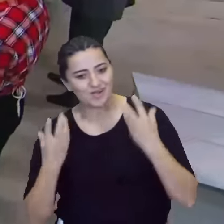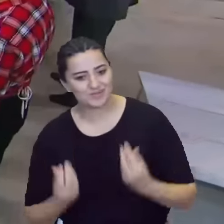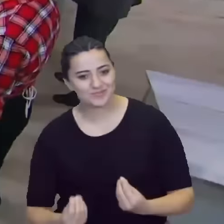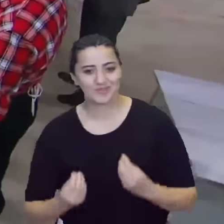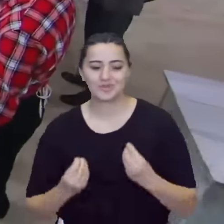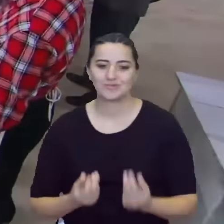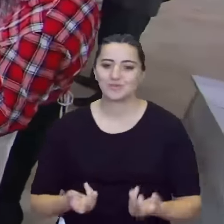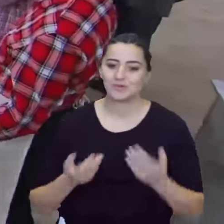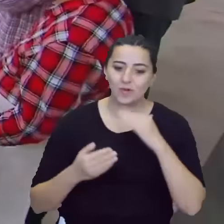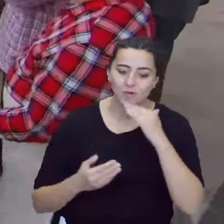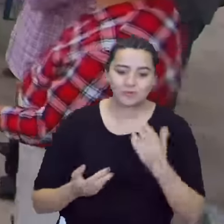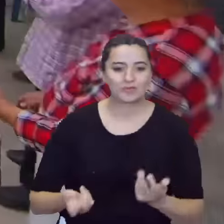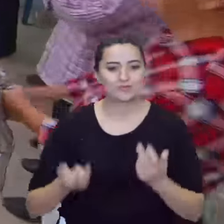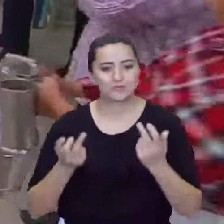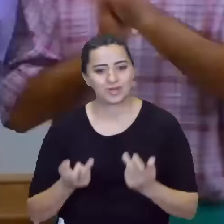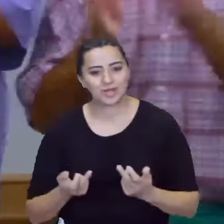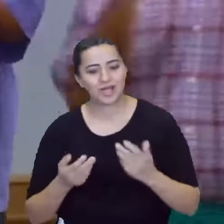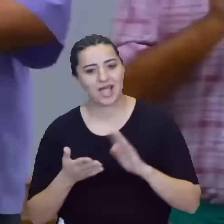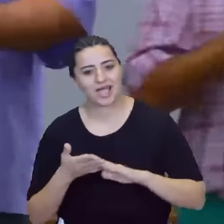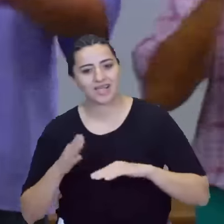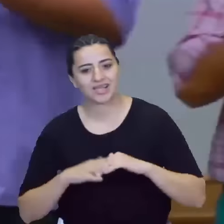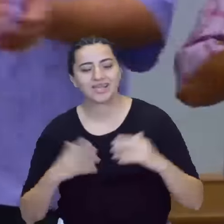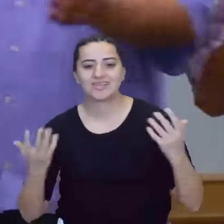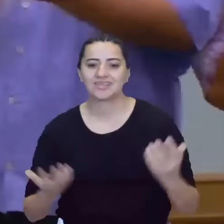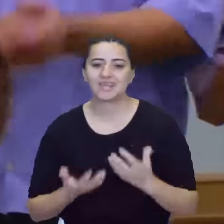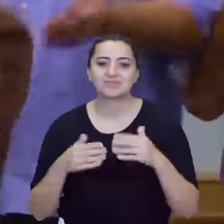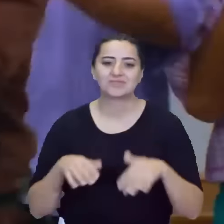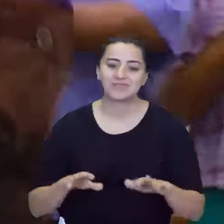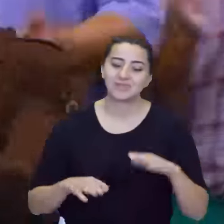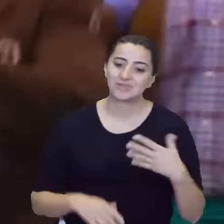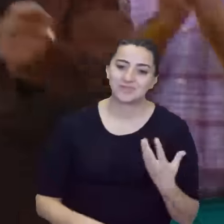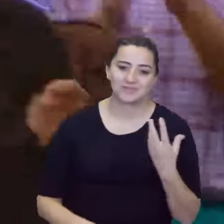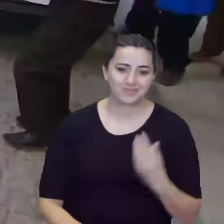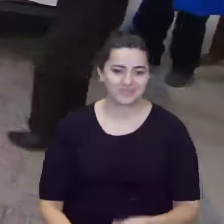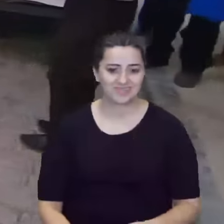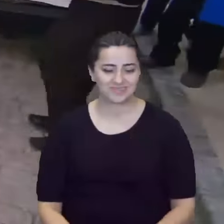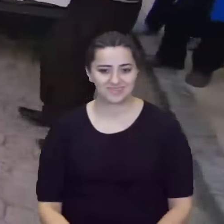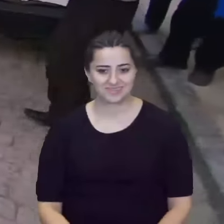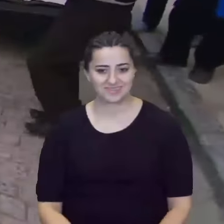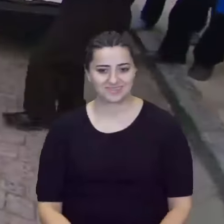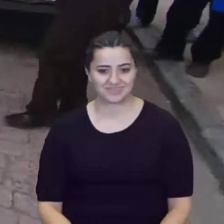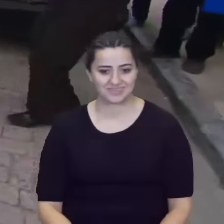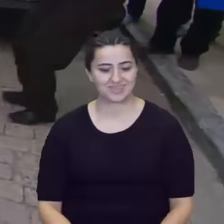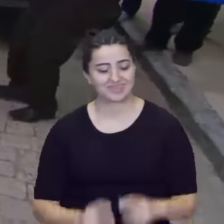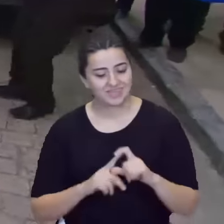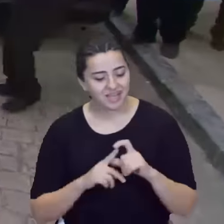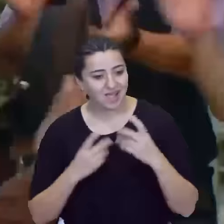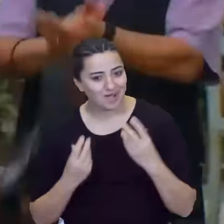sola sekiyor. Bravo Bekir Akir ya! Helal arkadaşlar! Hoppa! Helal!